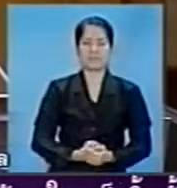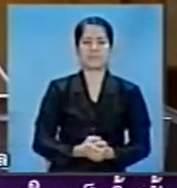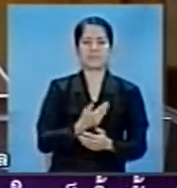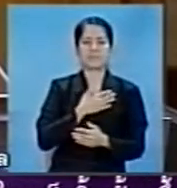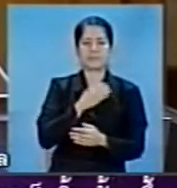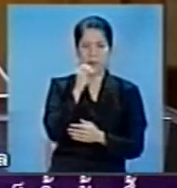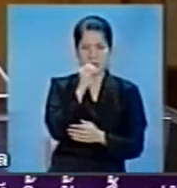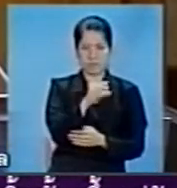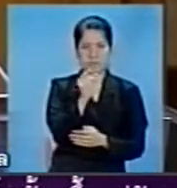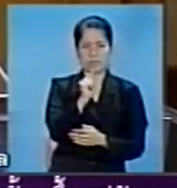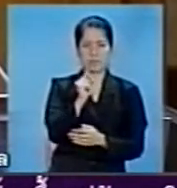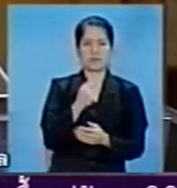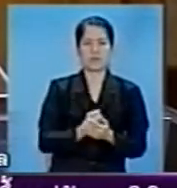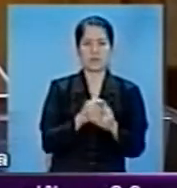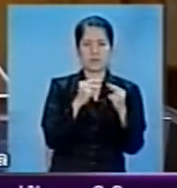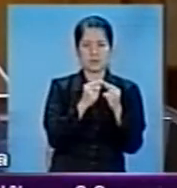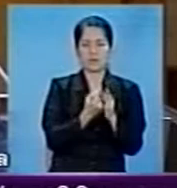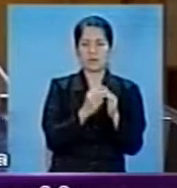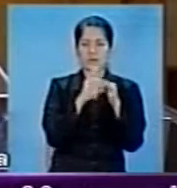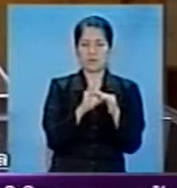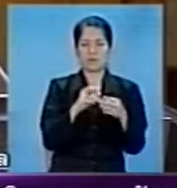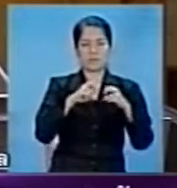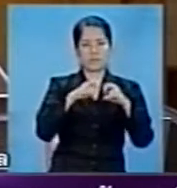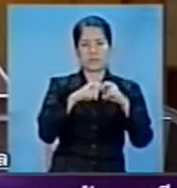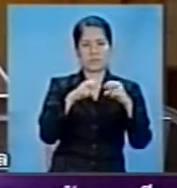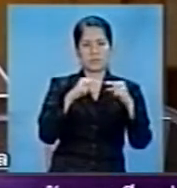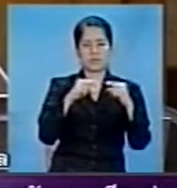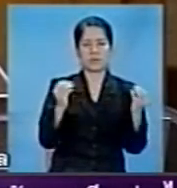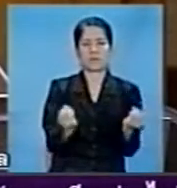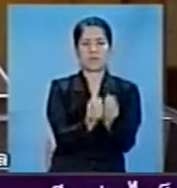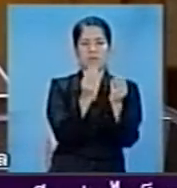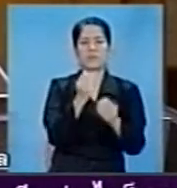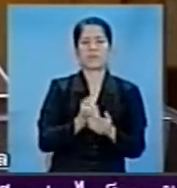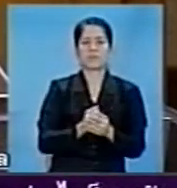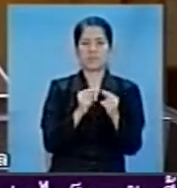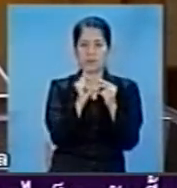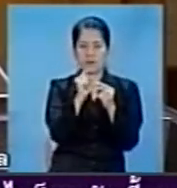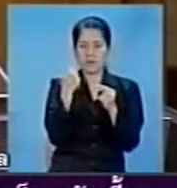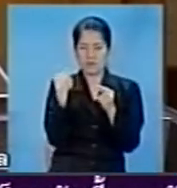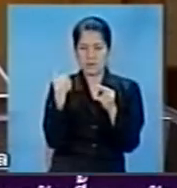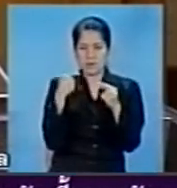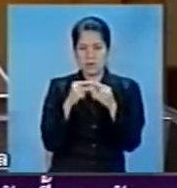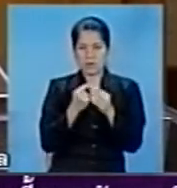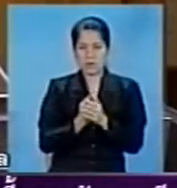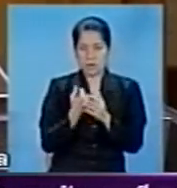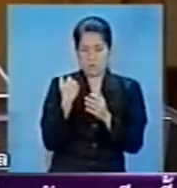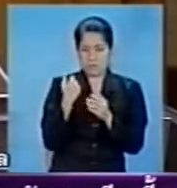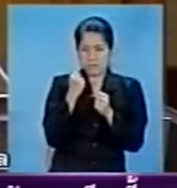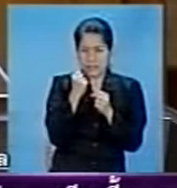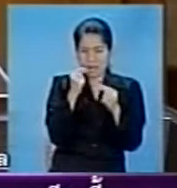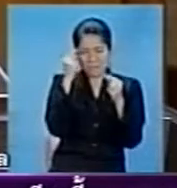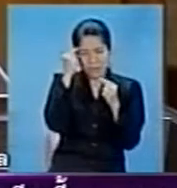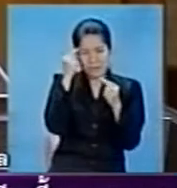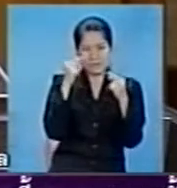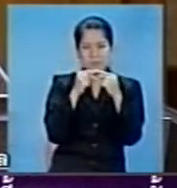ที่จะบอกว่าเงื่อนไขความขัดแย้งที่เกิดขึ้นมันมีความพยายามสร้างด้วยการบิดเบือนความจริ